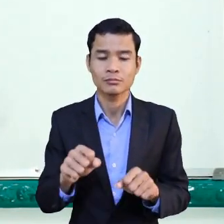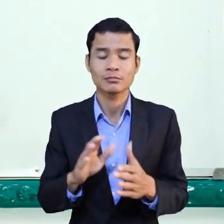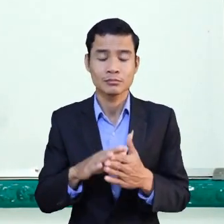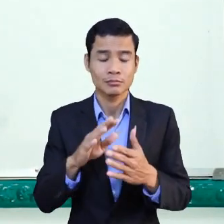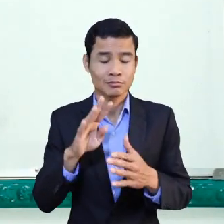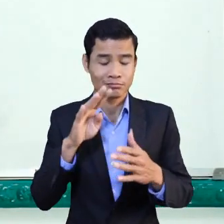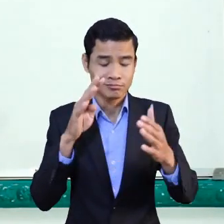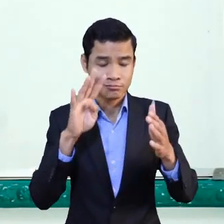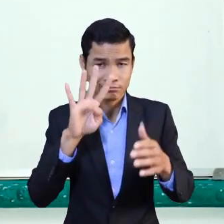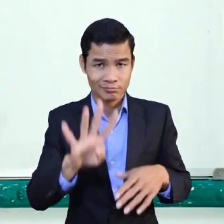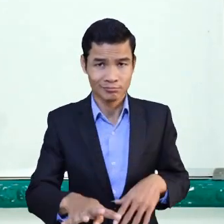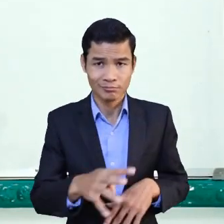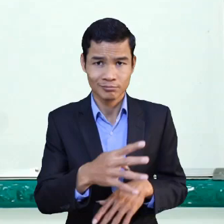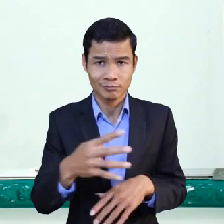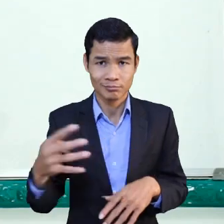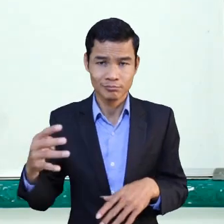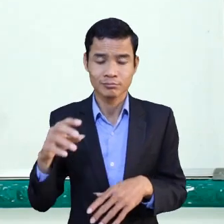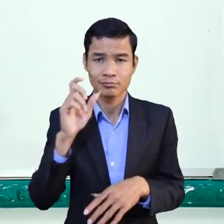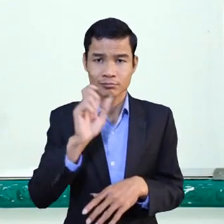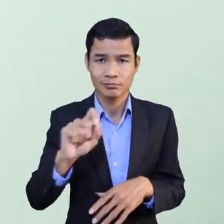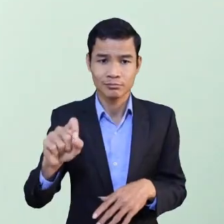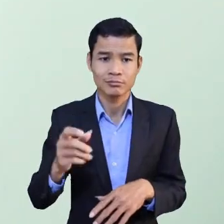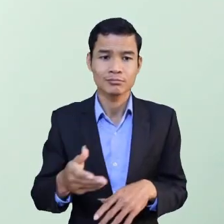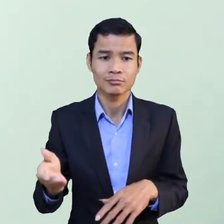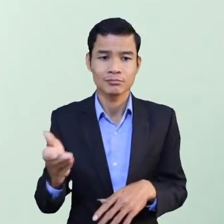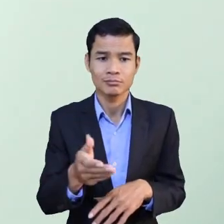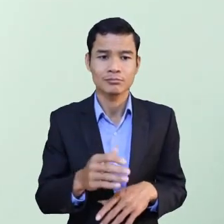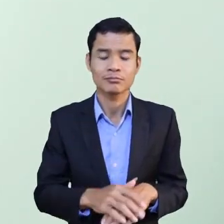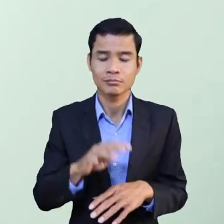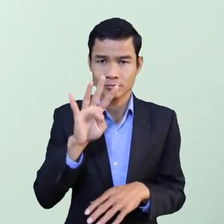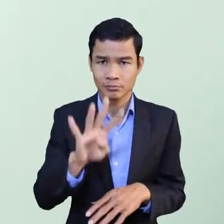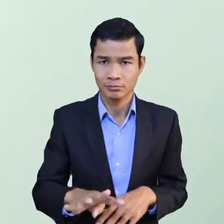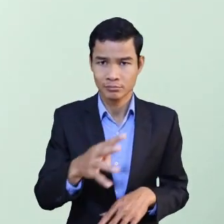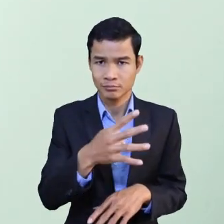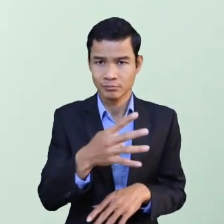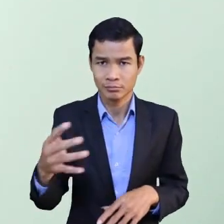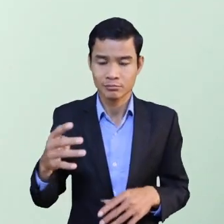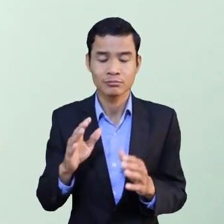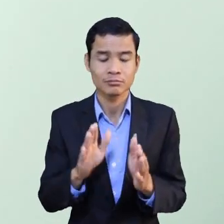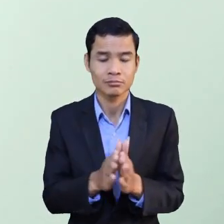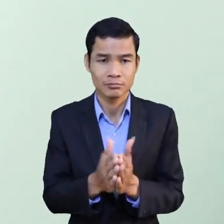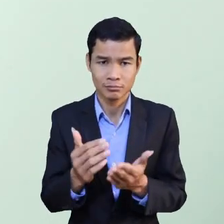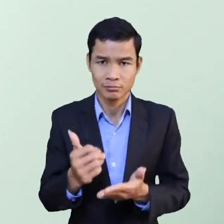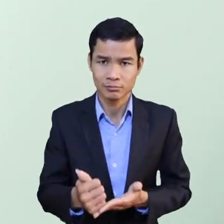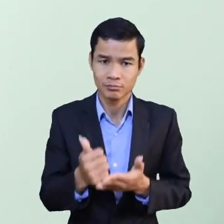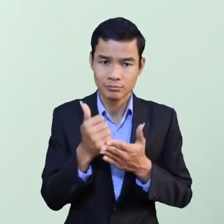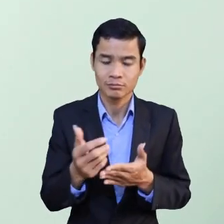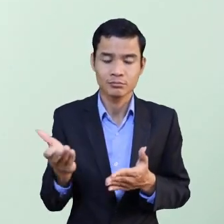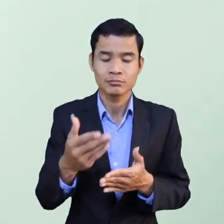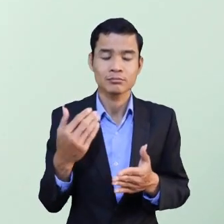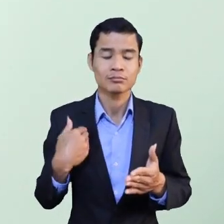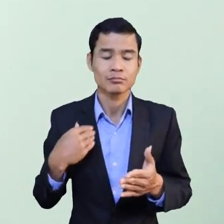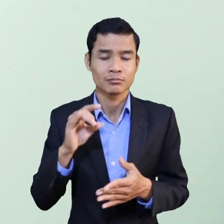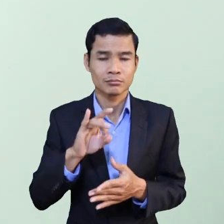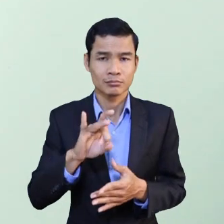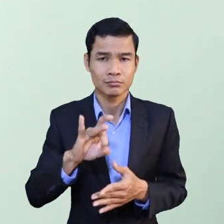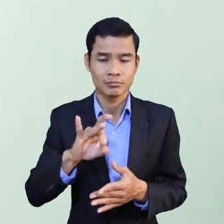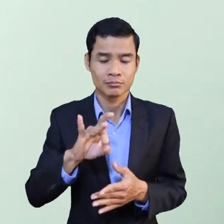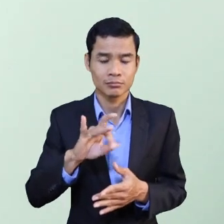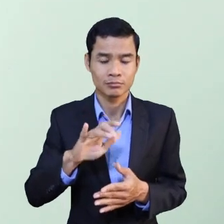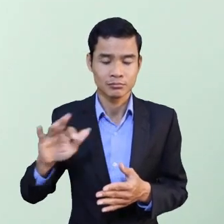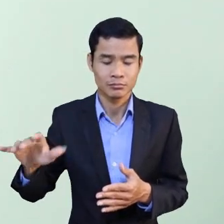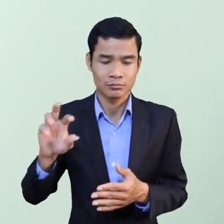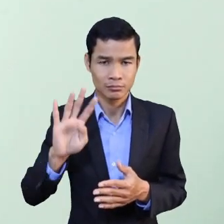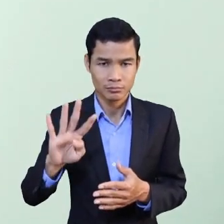មកូនណាចាគឺការសរសេរនេះអញ្ចឹងគឺតារាងនៅក្នុងសិភៅជំនួយរបស់កូនគឺមានតួអក្សរចំនួន4